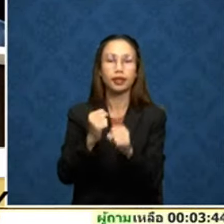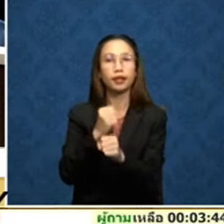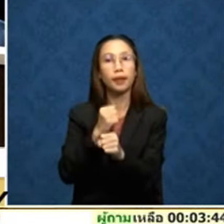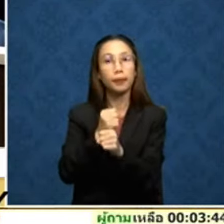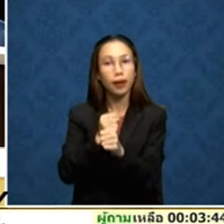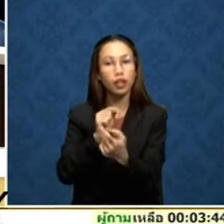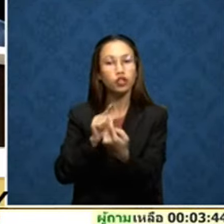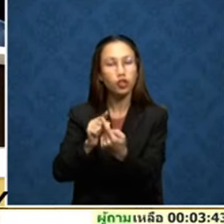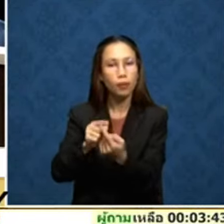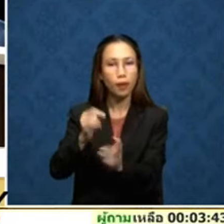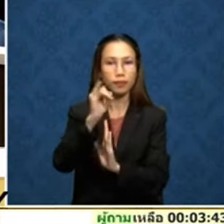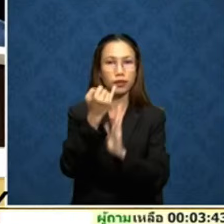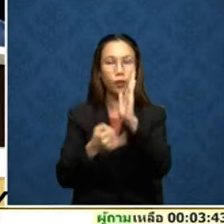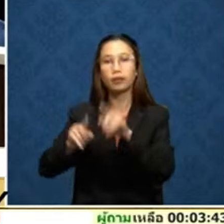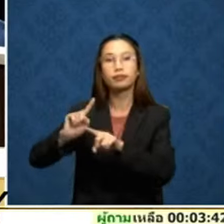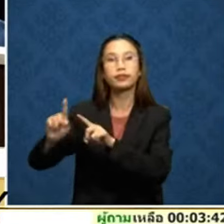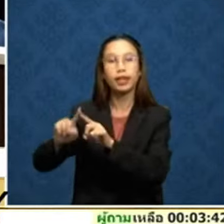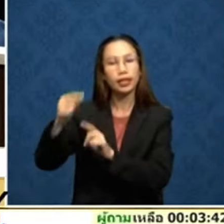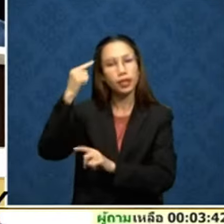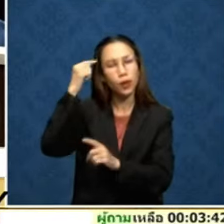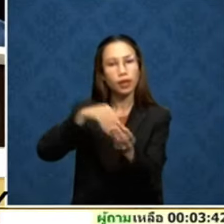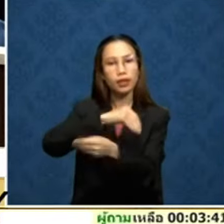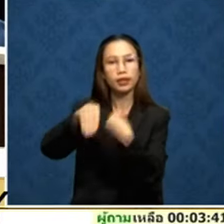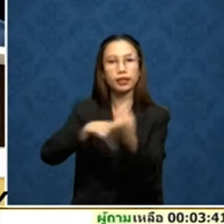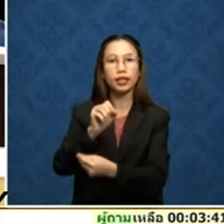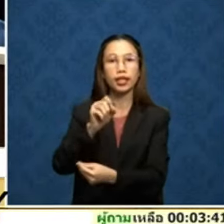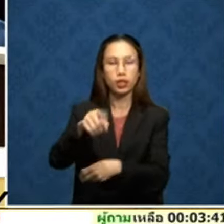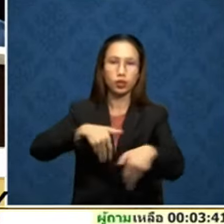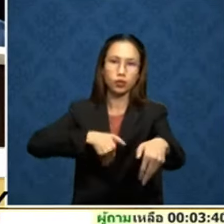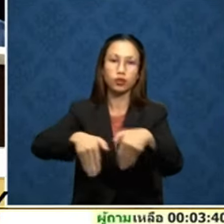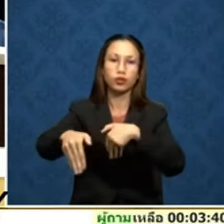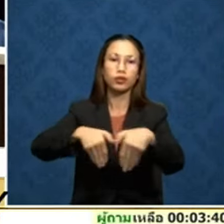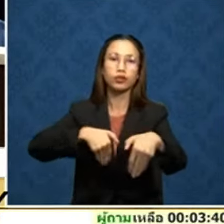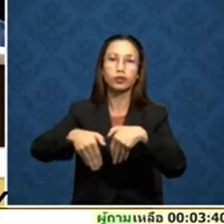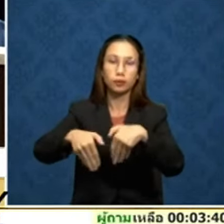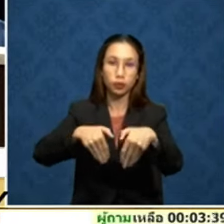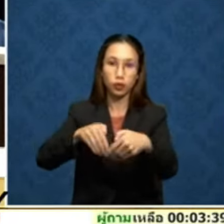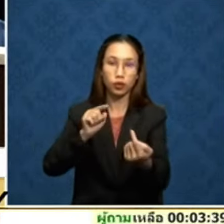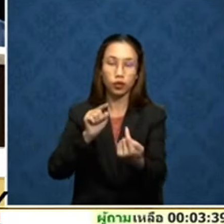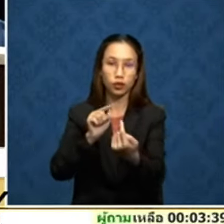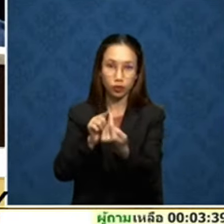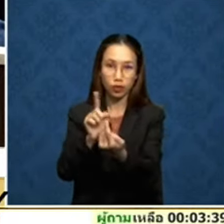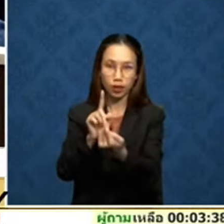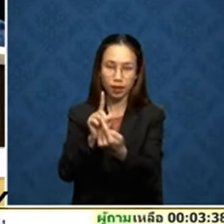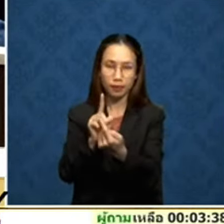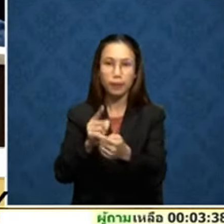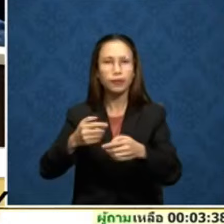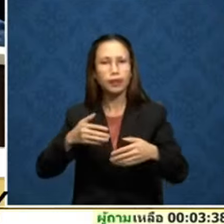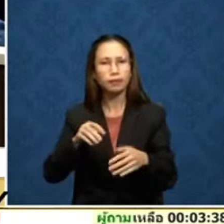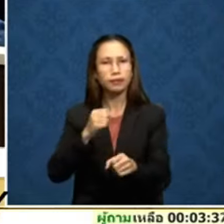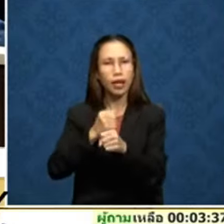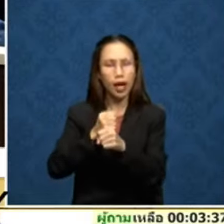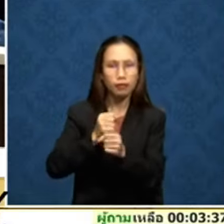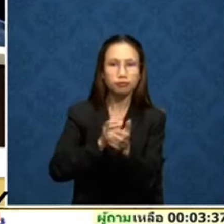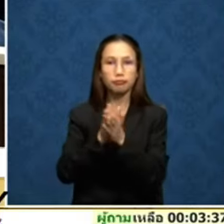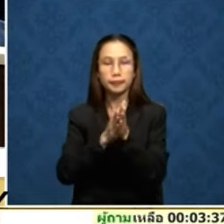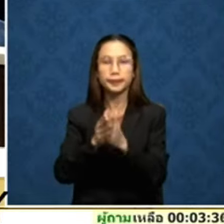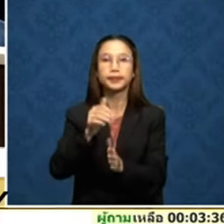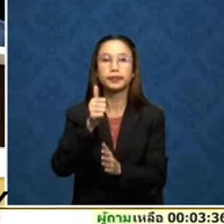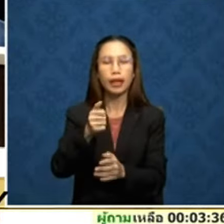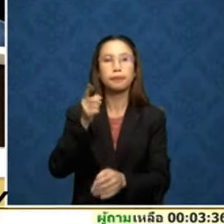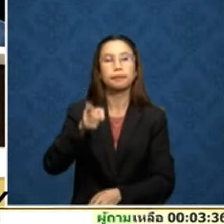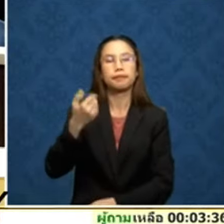ในชนบทนะคะแล้วเศรษฐกิจชุมชนจะได้มีความกระชุ่มกระชวยกระปี้กระเป๋าขึ้นมาบ้างนะคะซึ่งมันมีอยู่จริงนะค